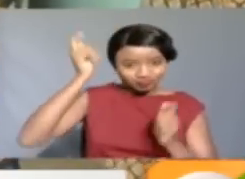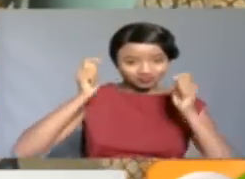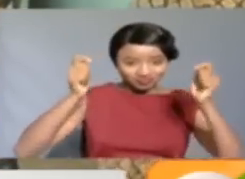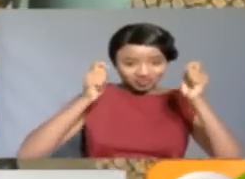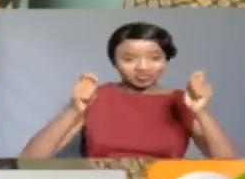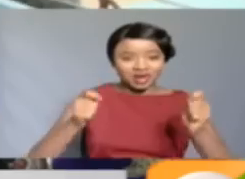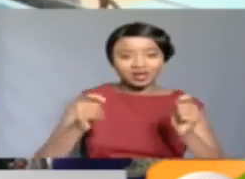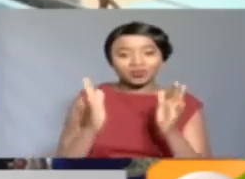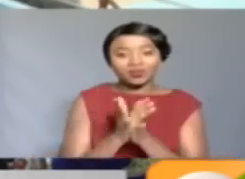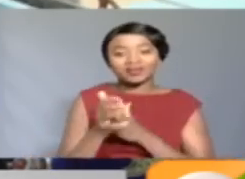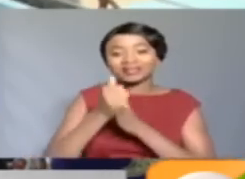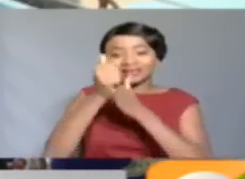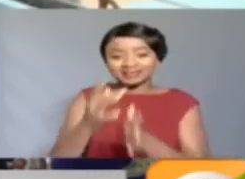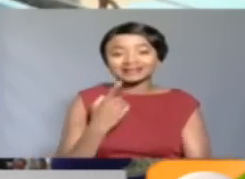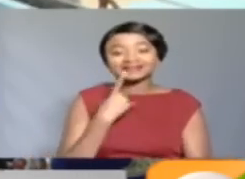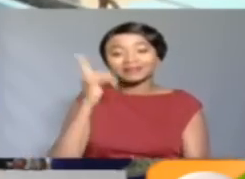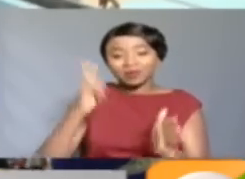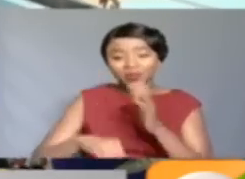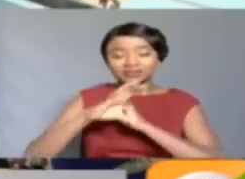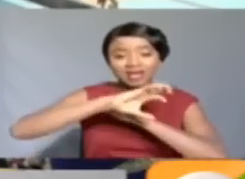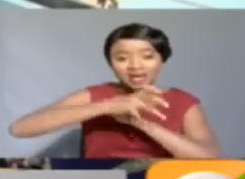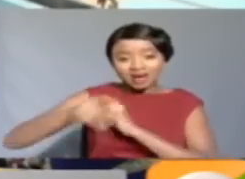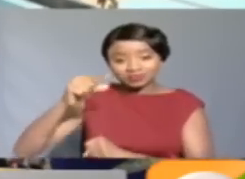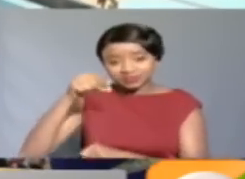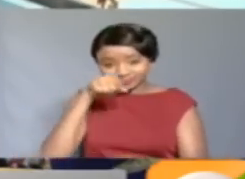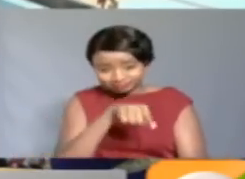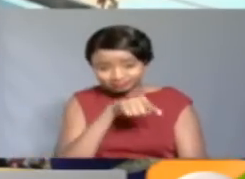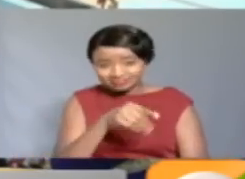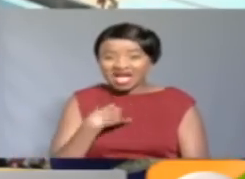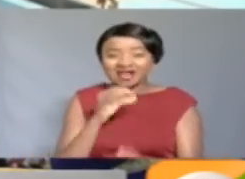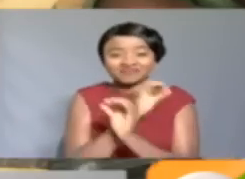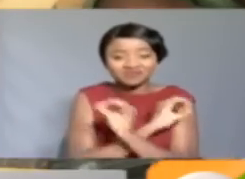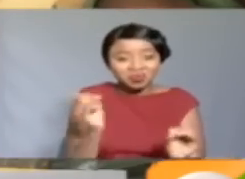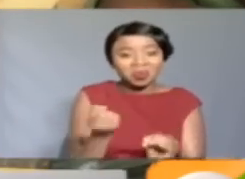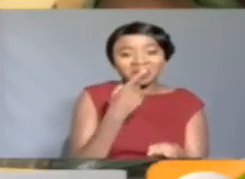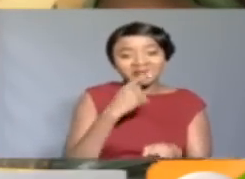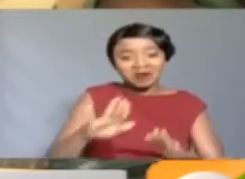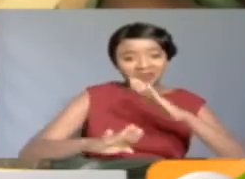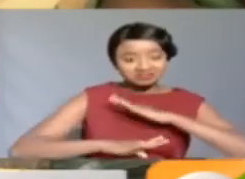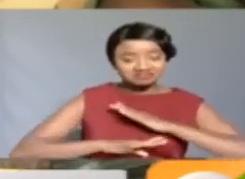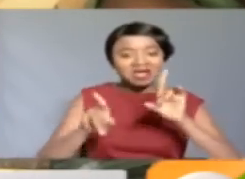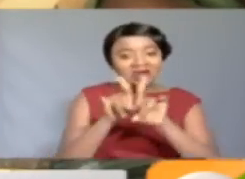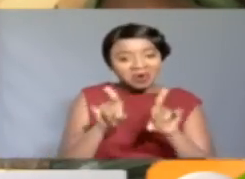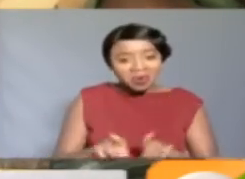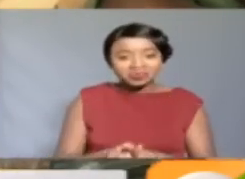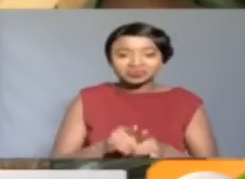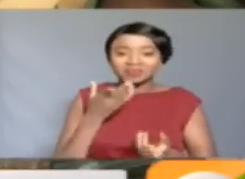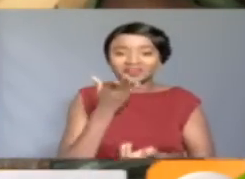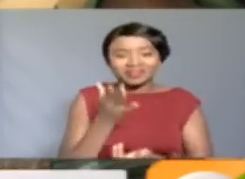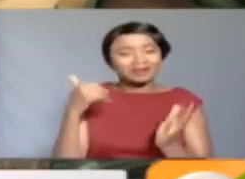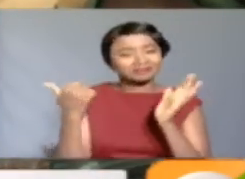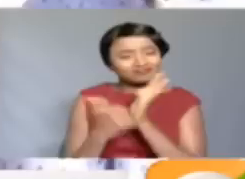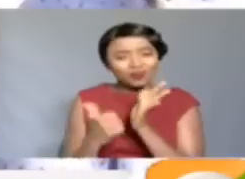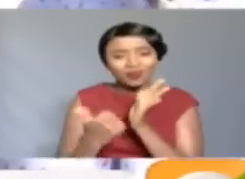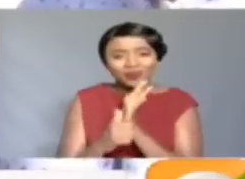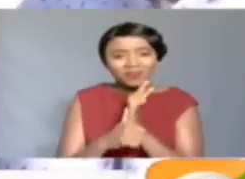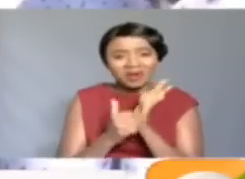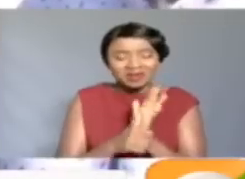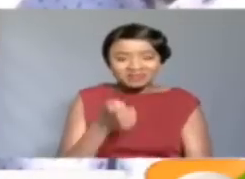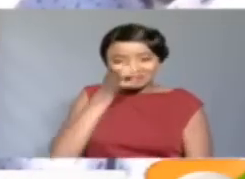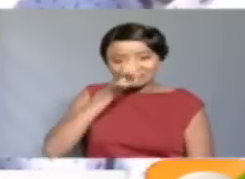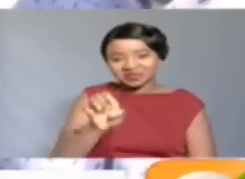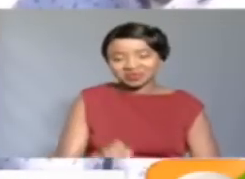wao, walielezea kuwa hospitali za kaunti hii hazina dawa za kutosha, na hali kadhalika kilio chao kimepewa kisogo.